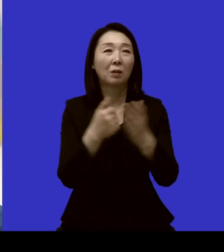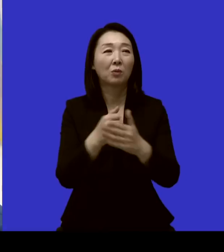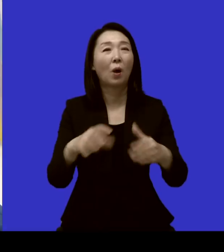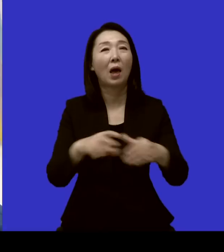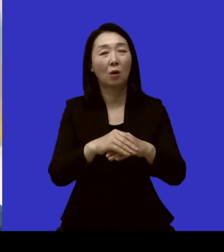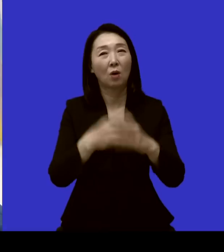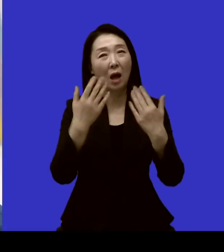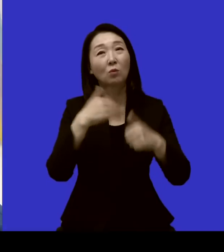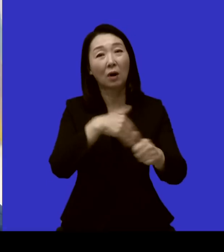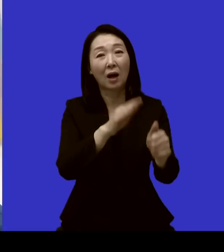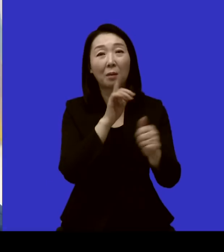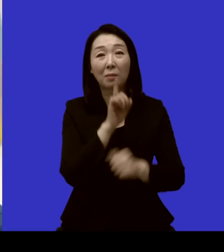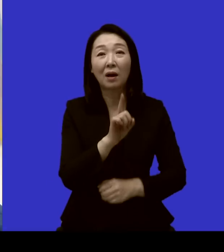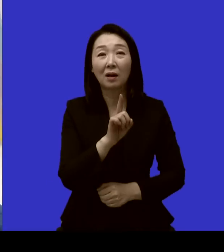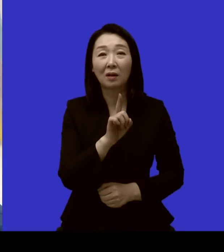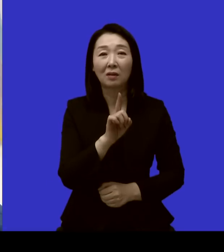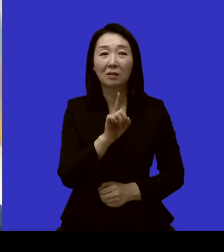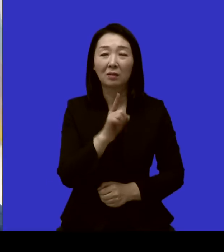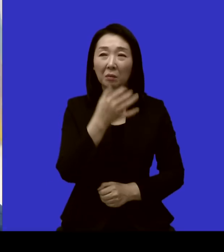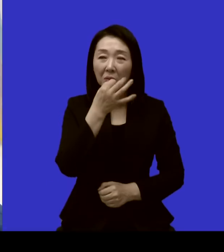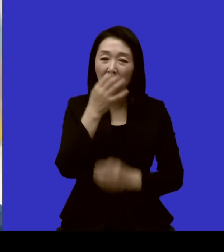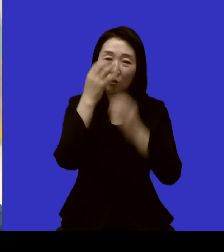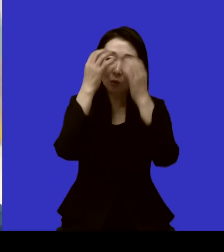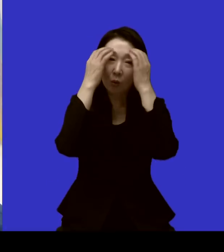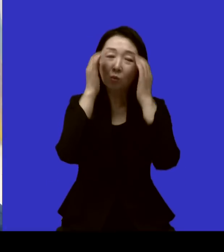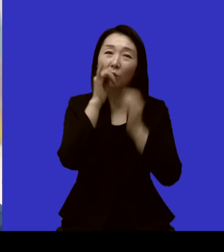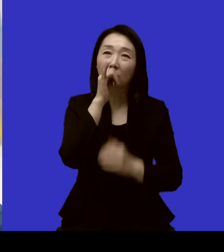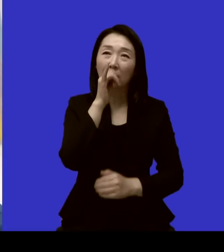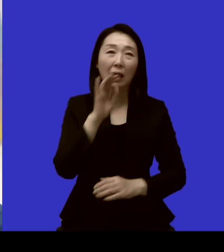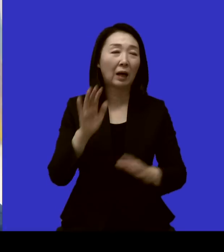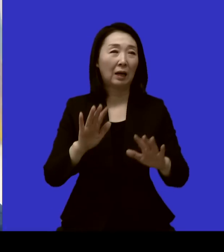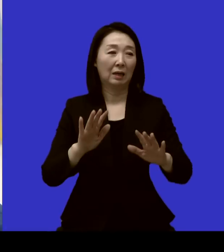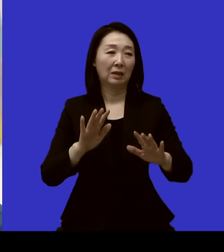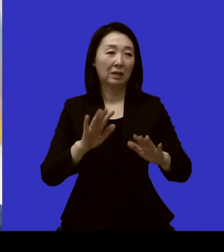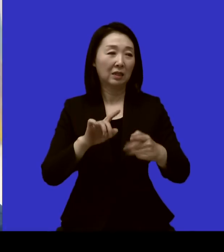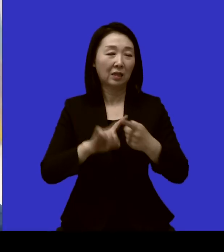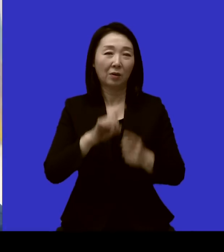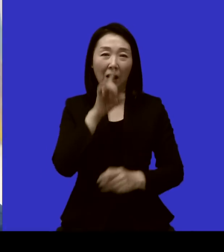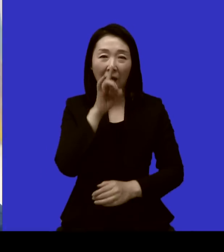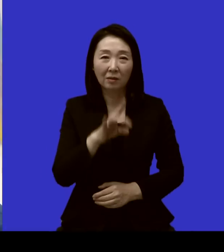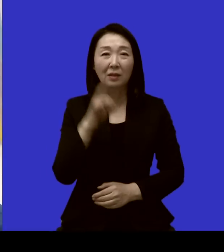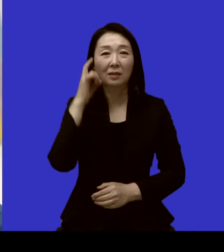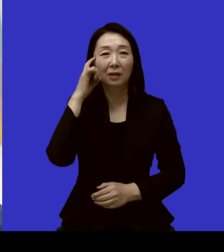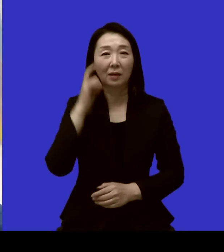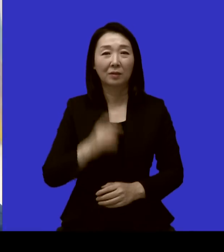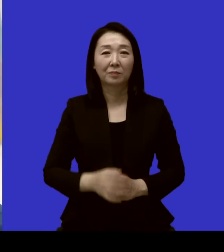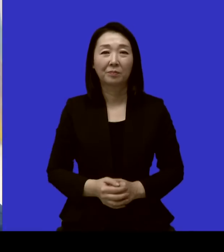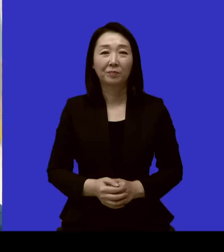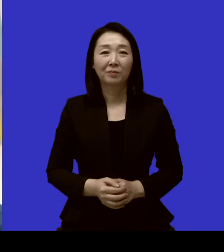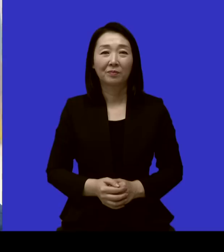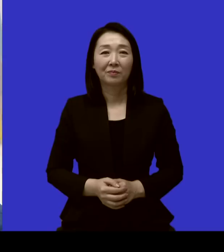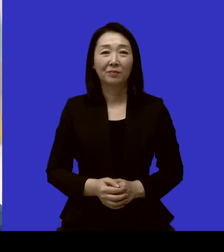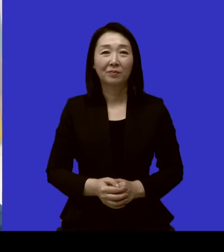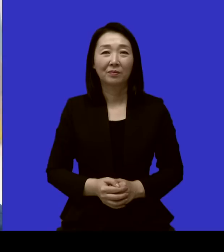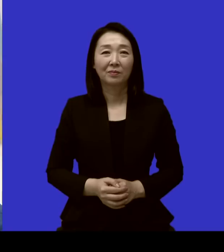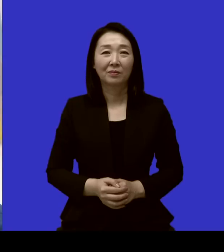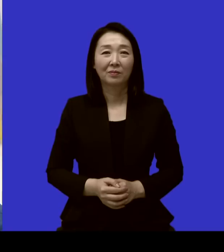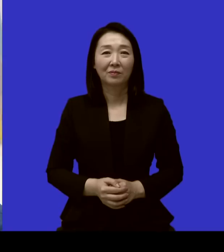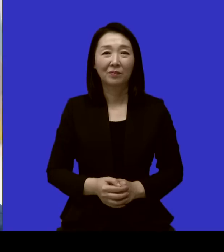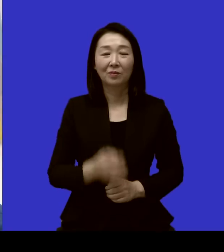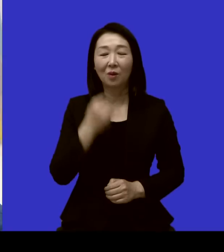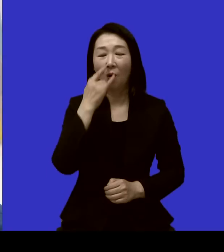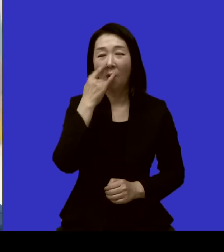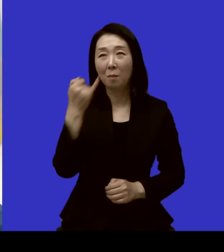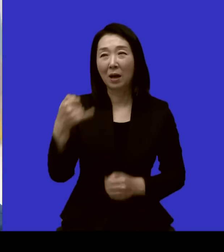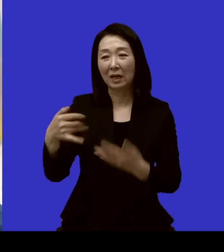많이 힘들어서 좀 고통받다가 이러다간 안 되겠다 싶어가지고 또 안 좋은 일이지만 그 어머님